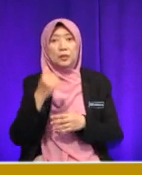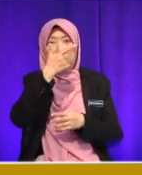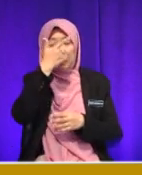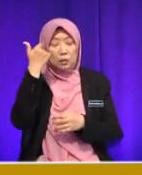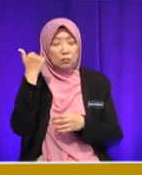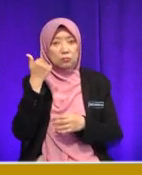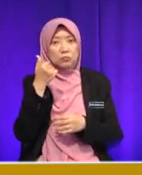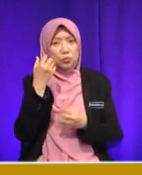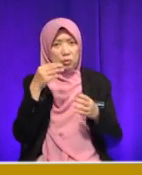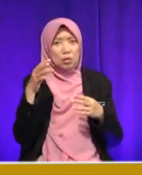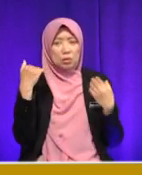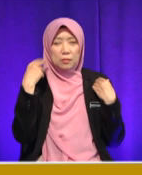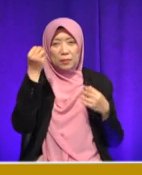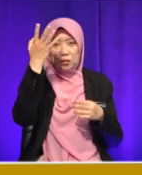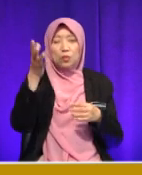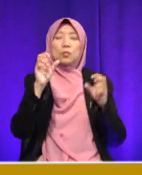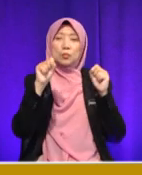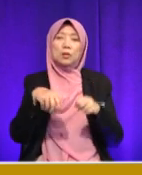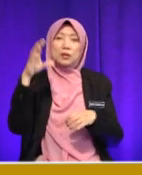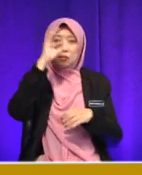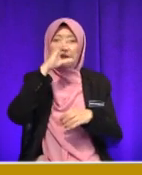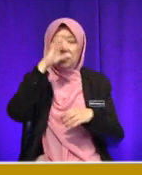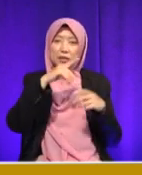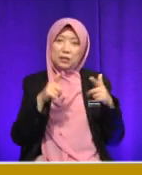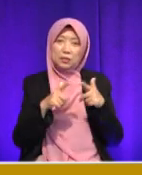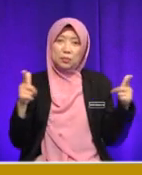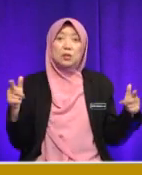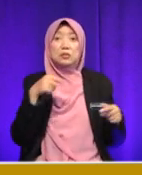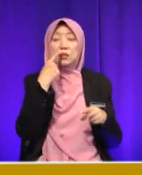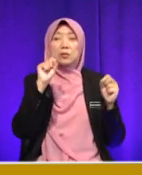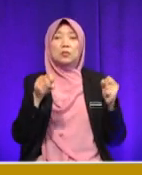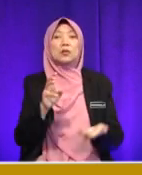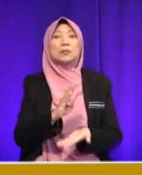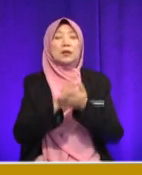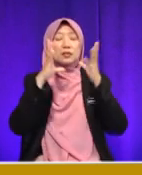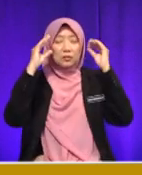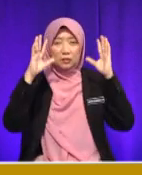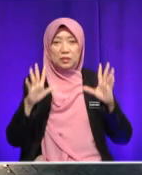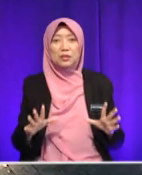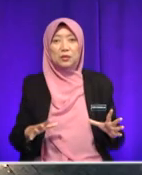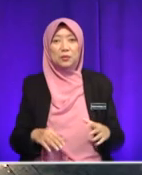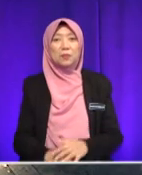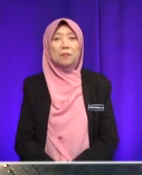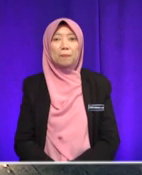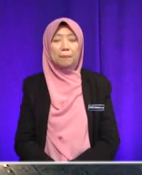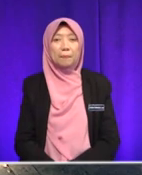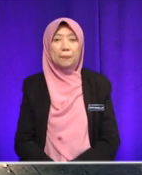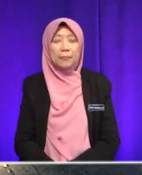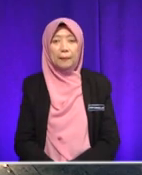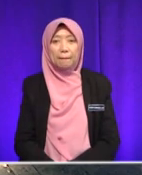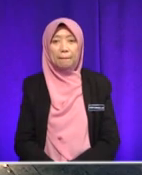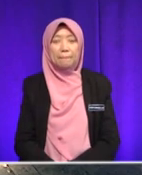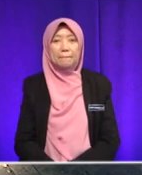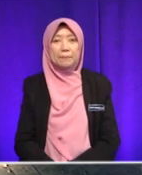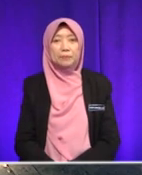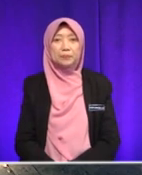tersebut, bolehlah kita mencari luas. Jadi siapa yang boleh bantu cikgu untuk siapa mencari yang luas? Nak menyambung menjawab soalan. Ya, silakan. Ifti.